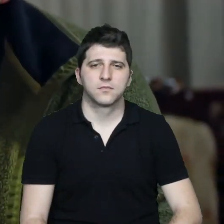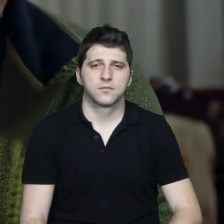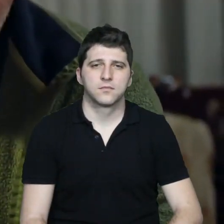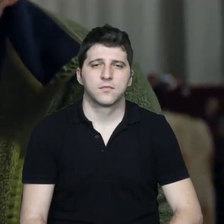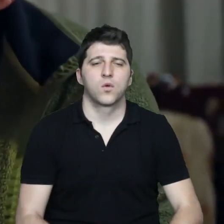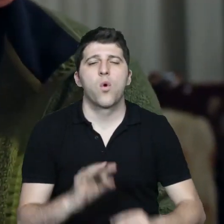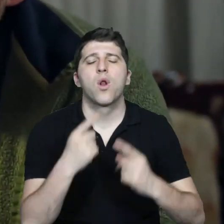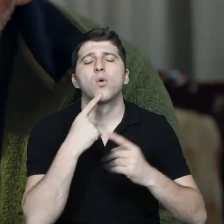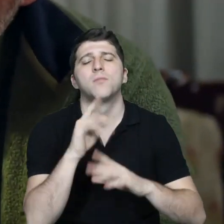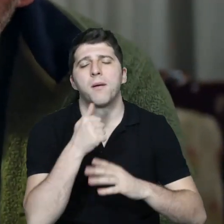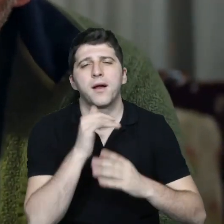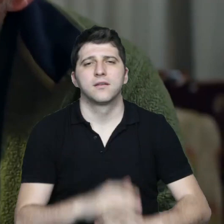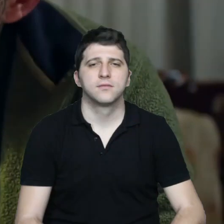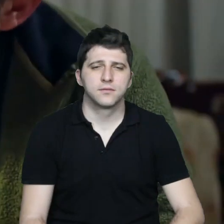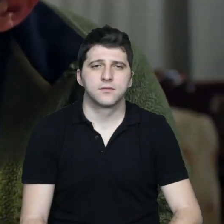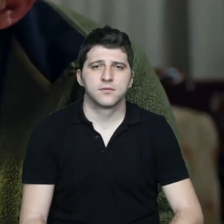Öyle sözler söyleme baba.